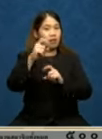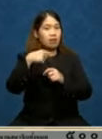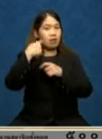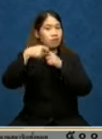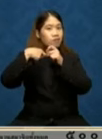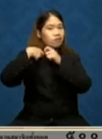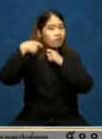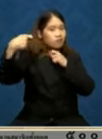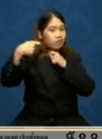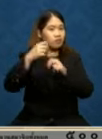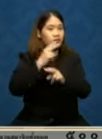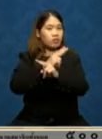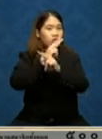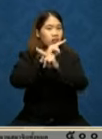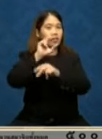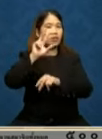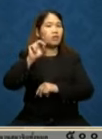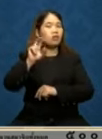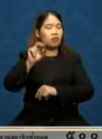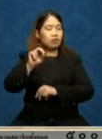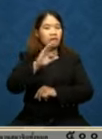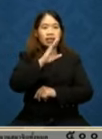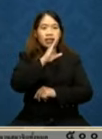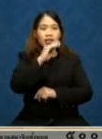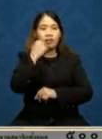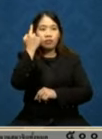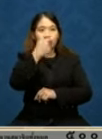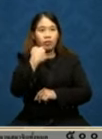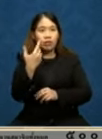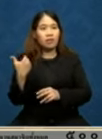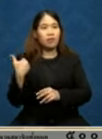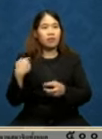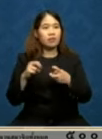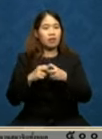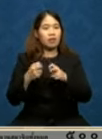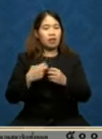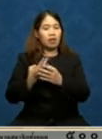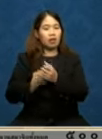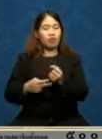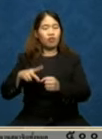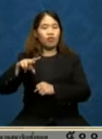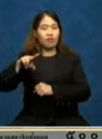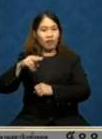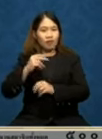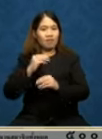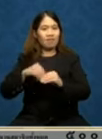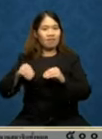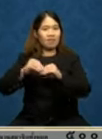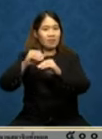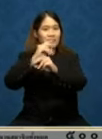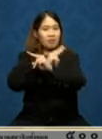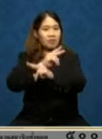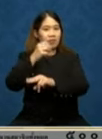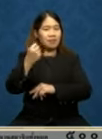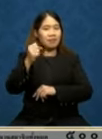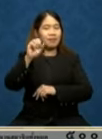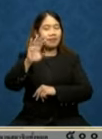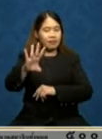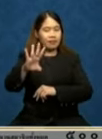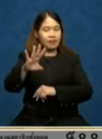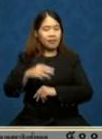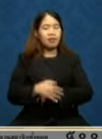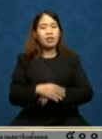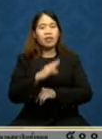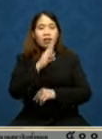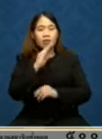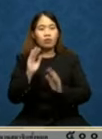าย30เท่าหากเป็นกรณีการใช้ความรุนแรงกับคู่รักจะเพิ่มขึ้น14เท่าและต่อให้